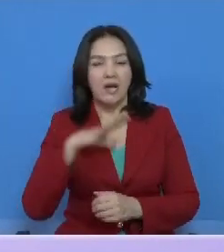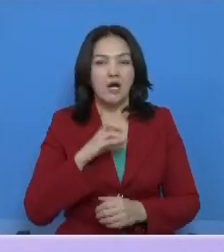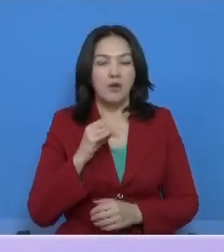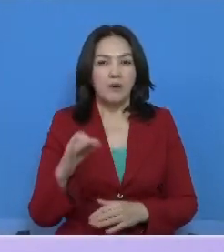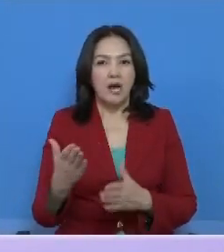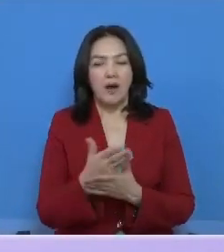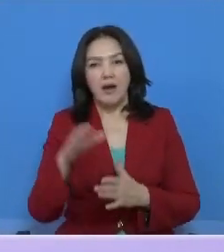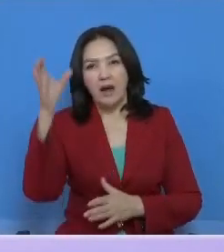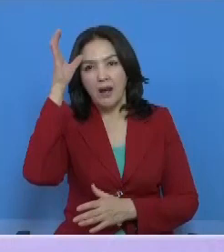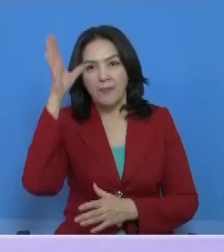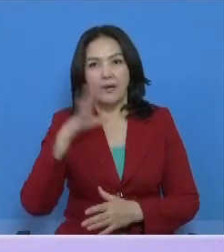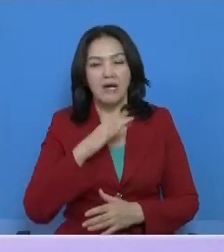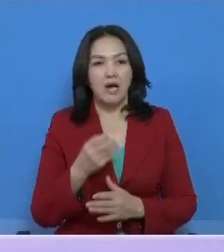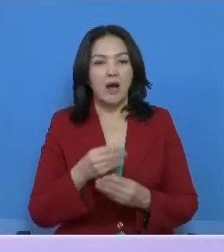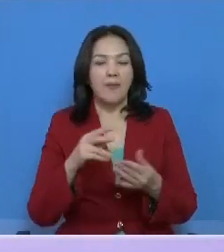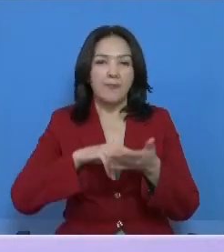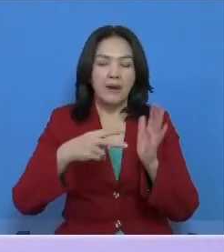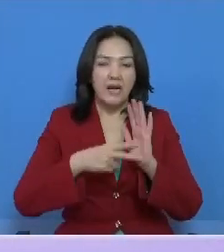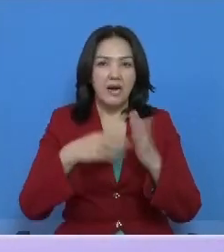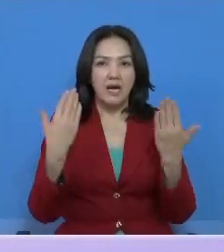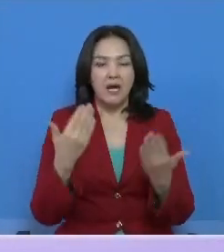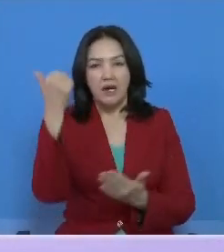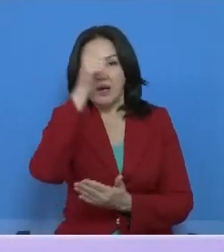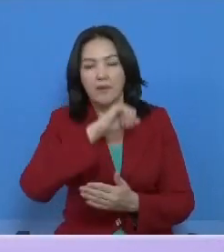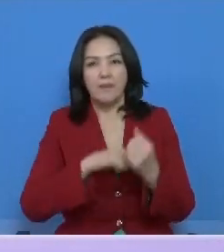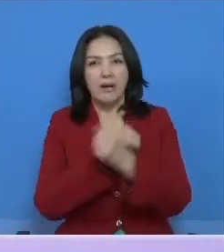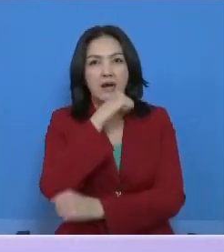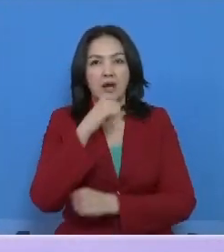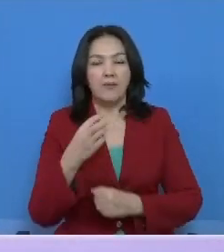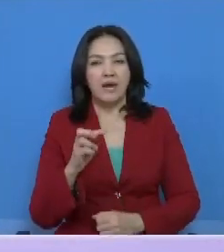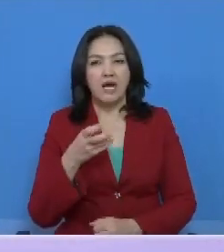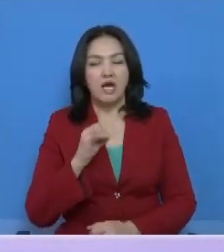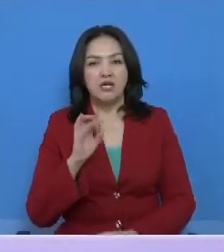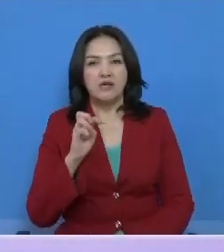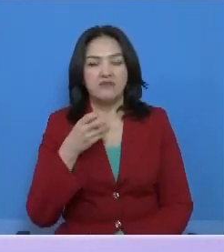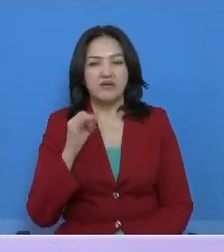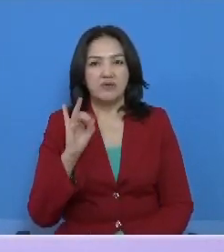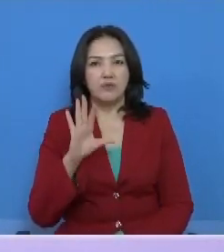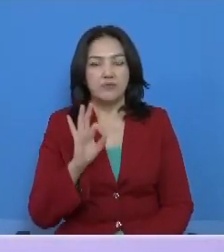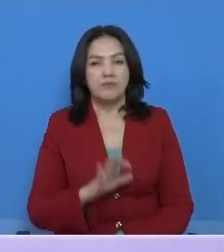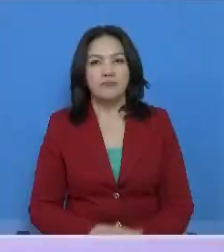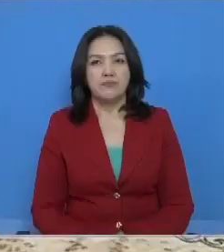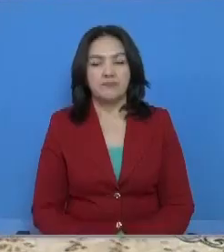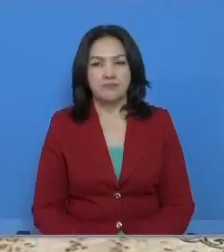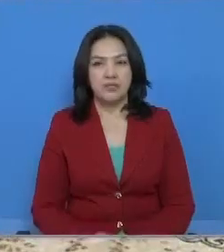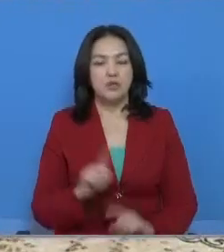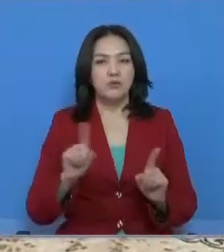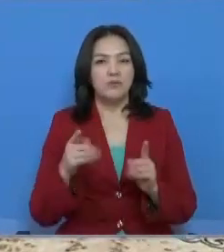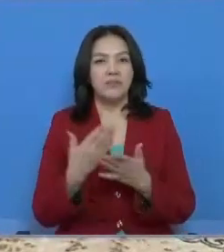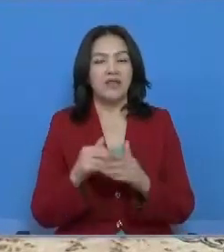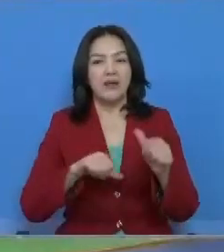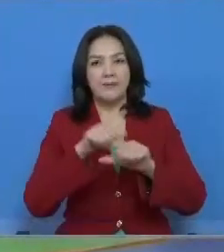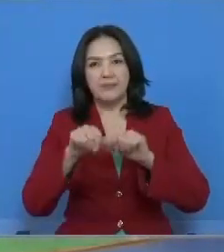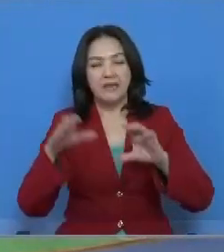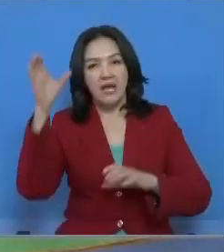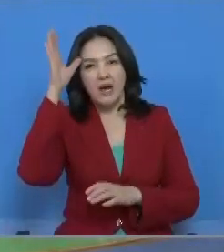инновациях в системе образования и о планах на грядущий год в материале моей коллеги Анастасии Евсеевой. Что касательно